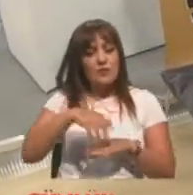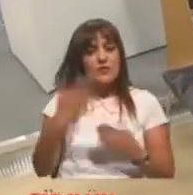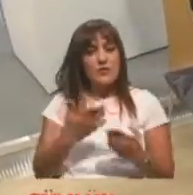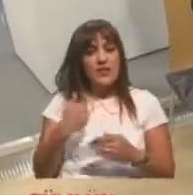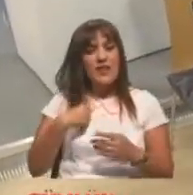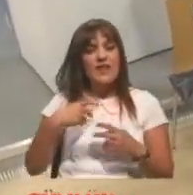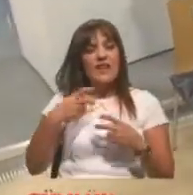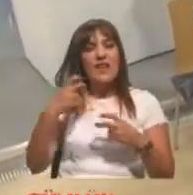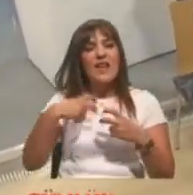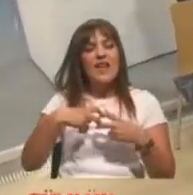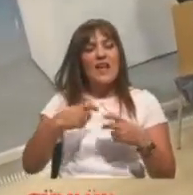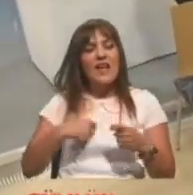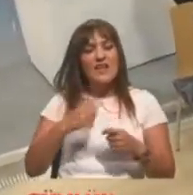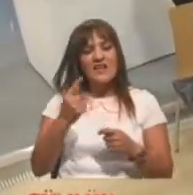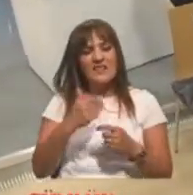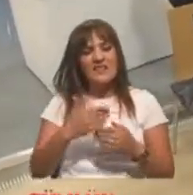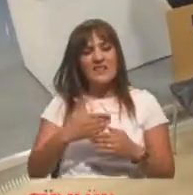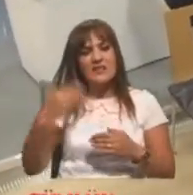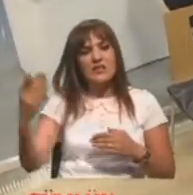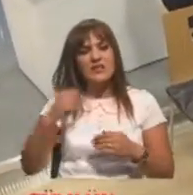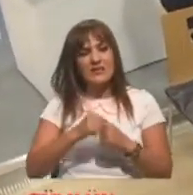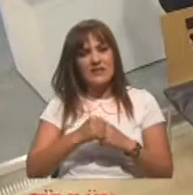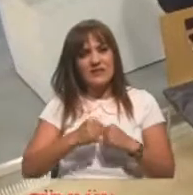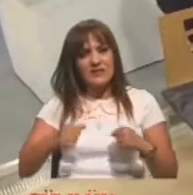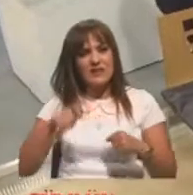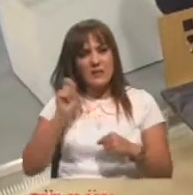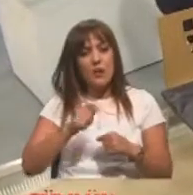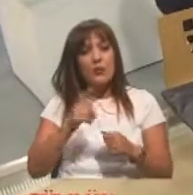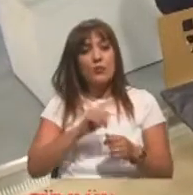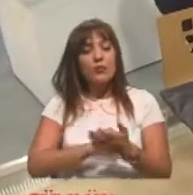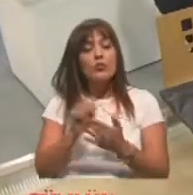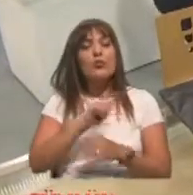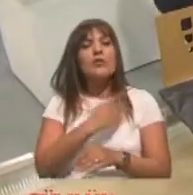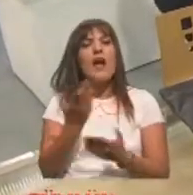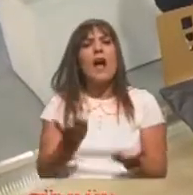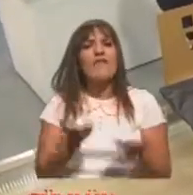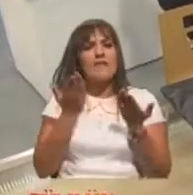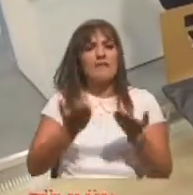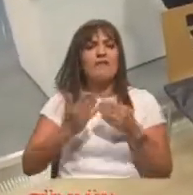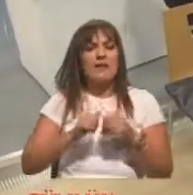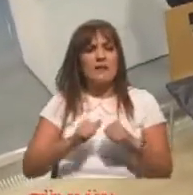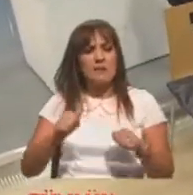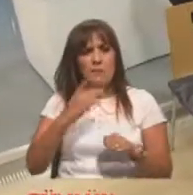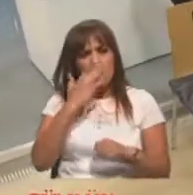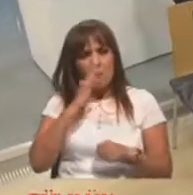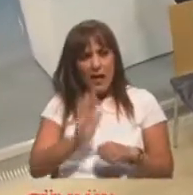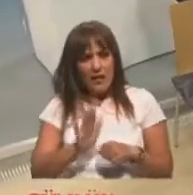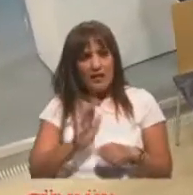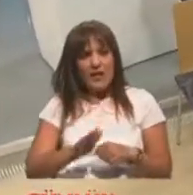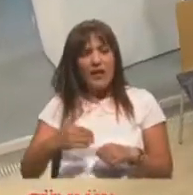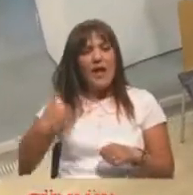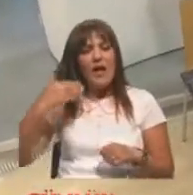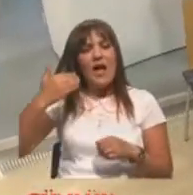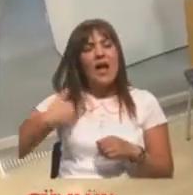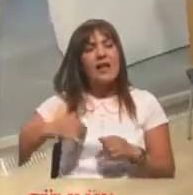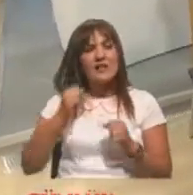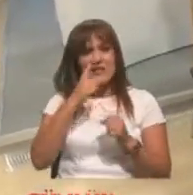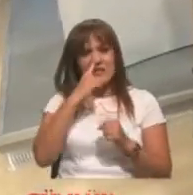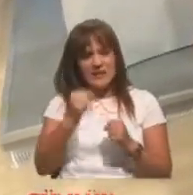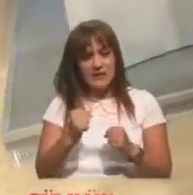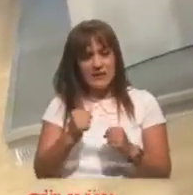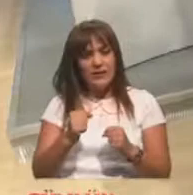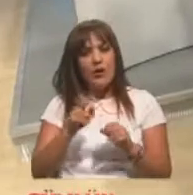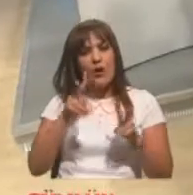sefer kemeri dışa doğru hafifçe iterek, tüm gücünle itme. Hafifçe iterek bekle. Kalçayı sık, sonra